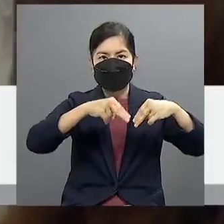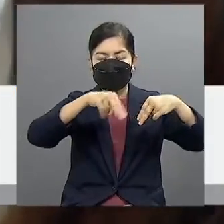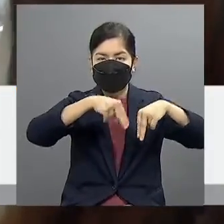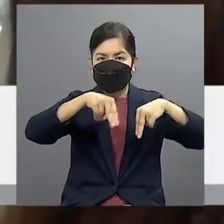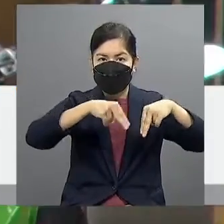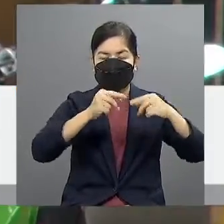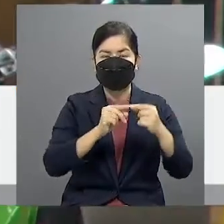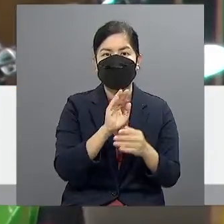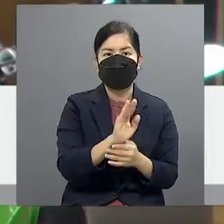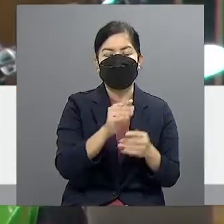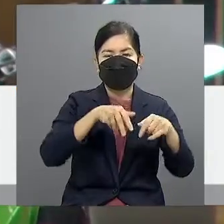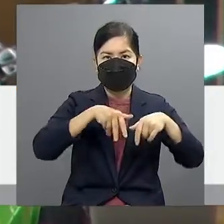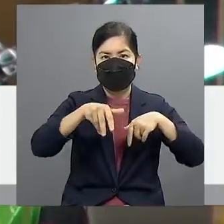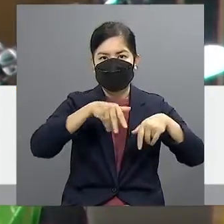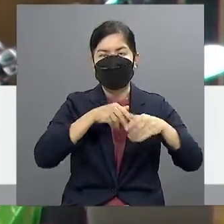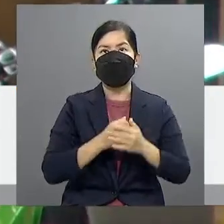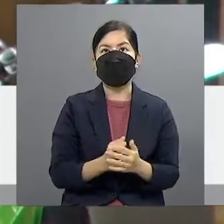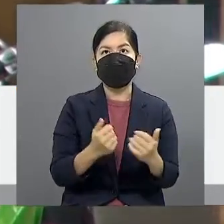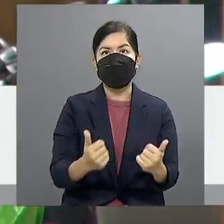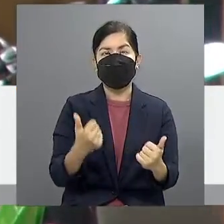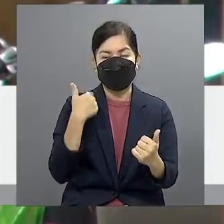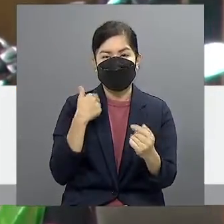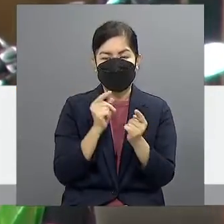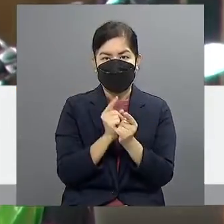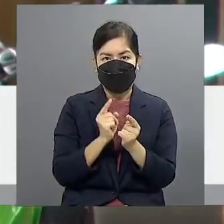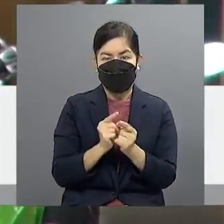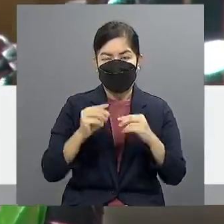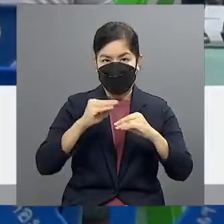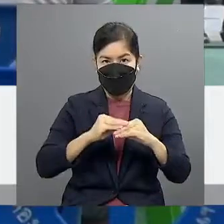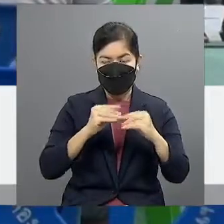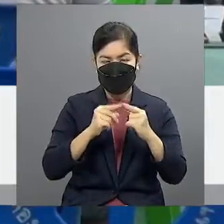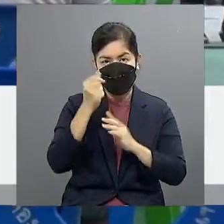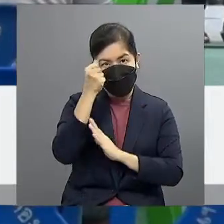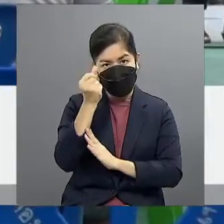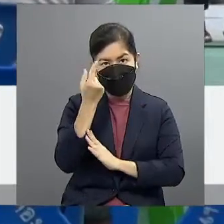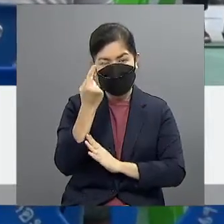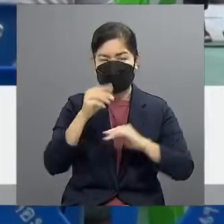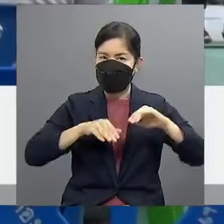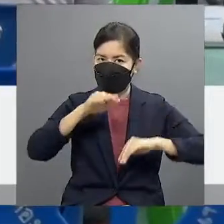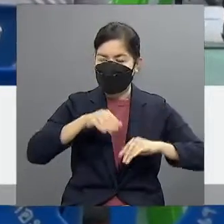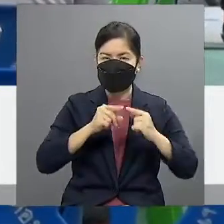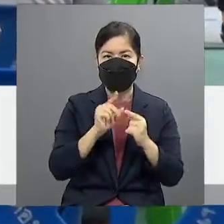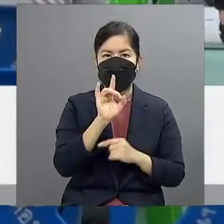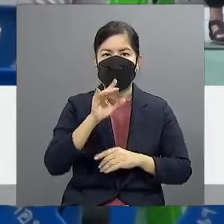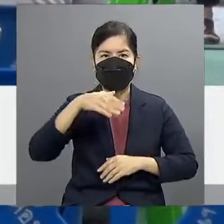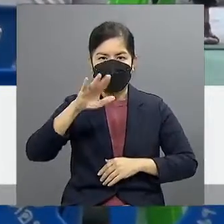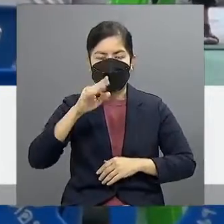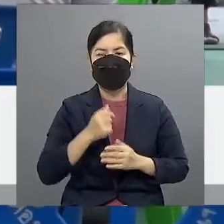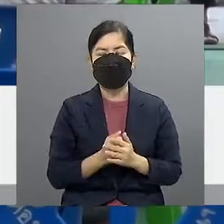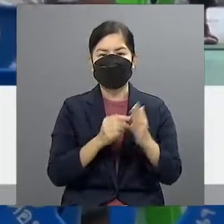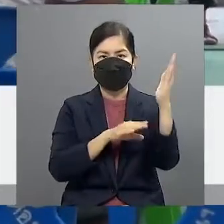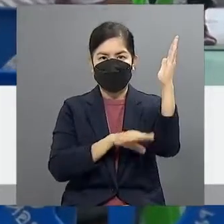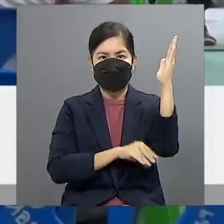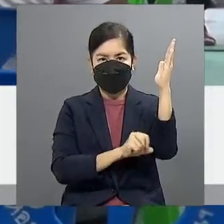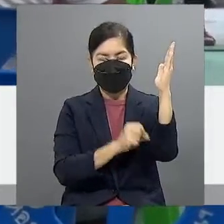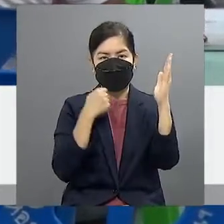ต่อวันแต่ขณะนี้เพิ่มขึ้นเกือบ100คนต่อวันขณะที่ภาพรวมจังหวัดสงขลามีผู้ติดเชื้อรายใหม่ไม่ต่ำกว่า500